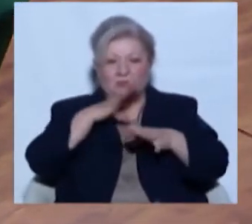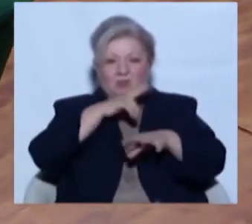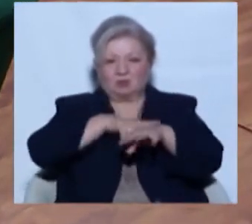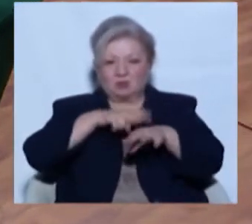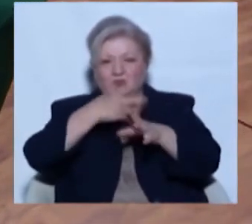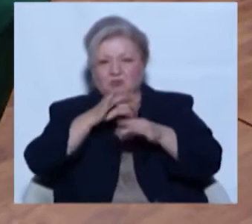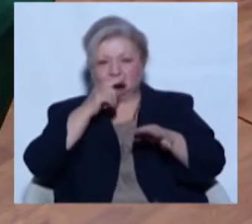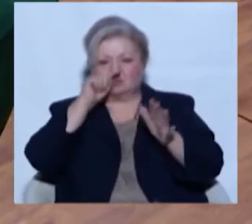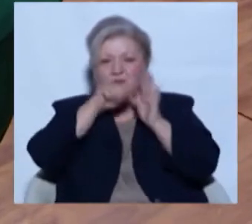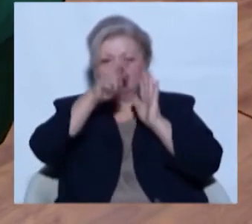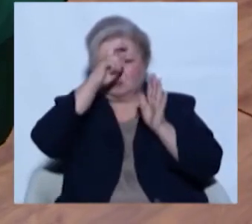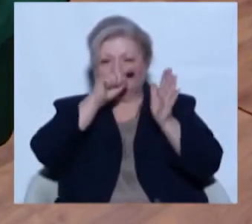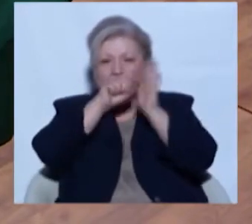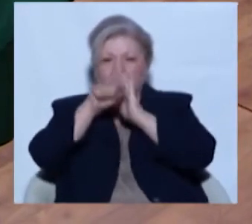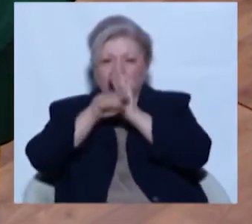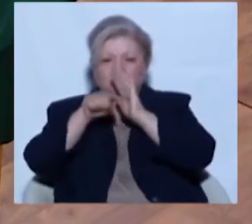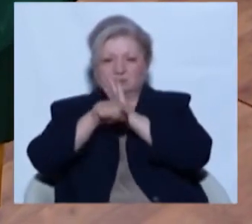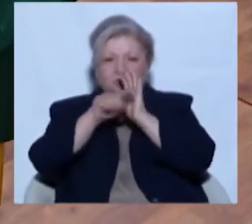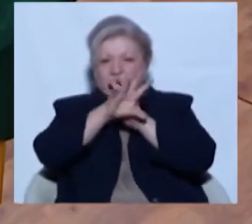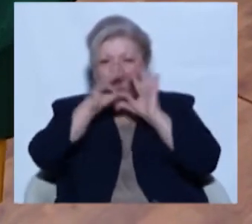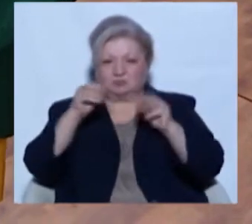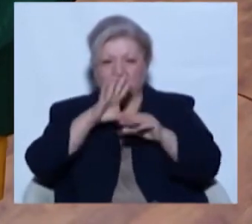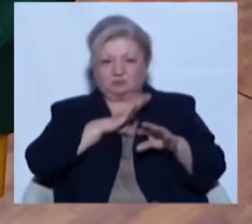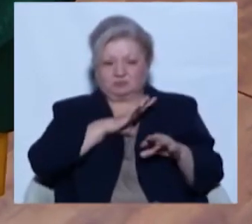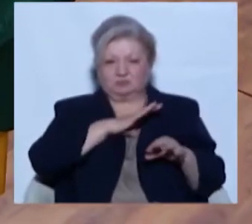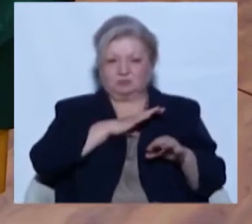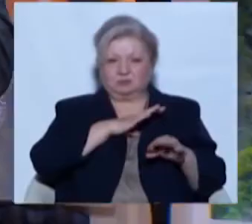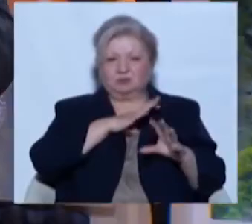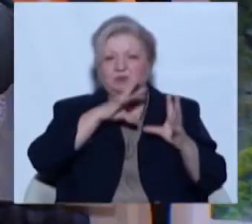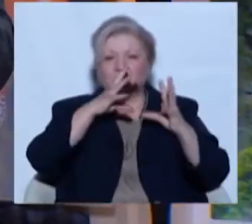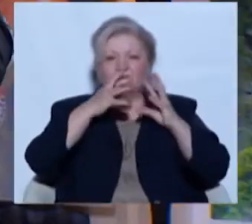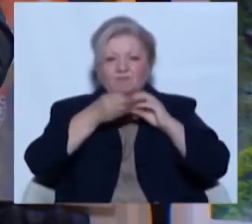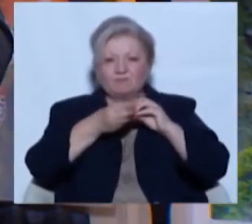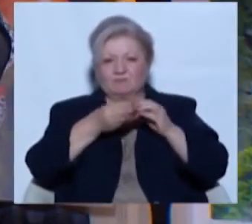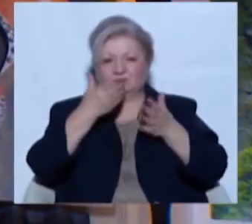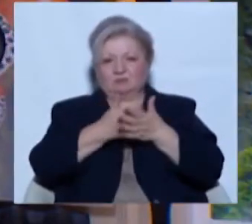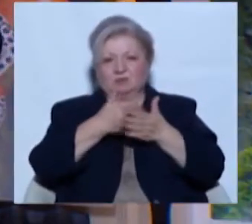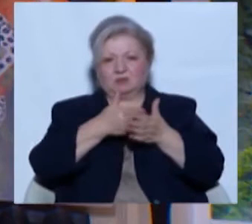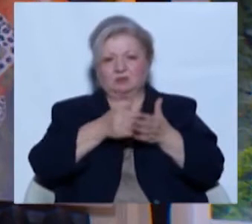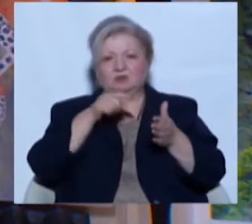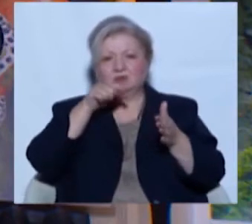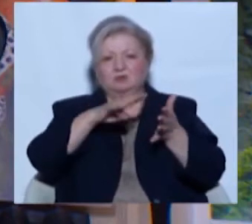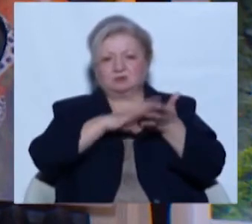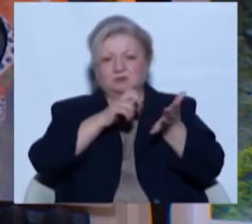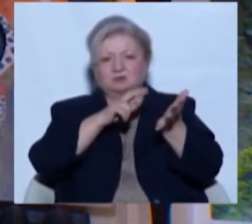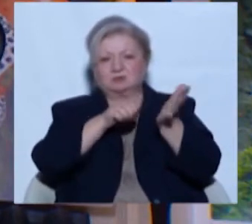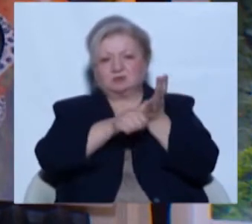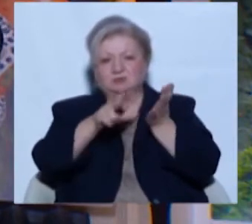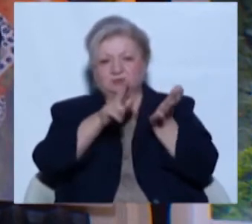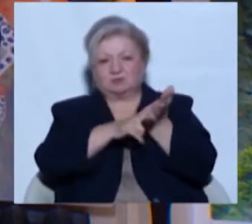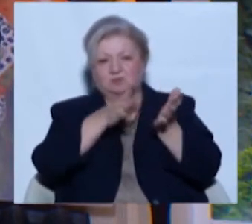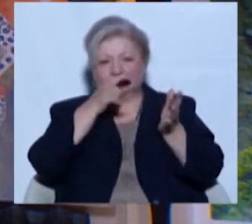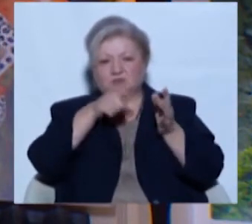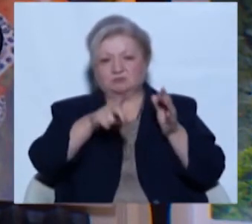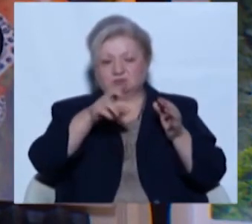Სახელმწიფო ერეოდა ქვეყნის არსებობის ყველა სფეროში, მაგალითად 1968 წელს ჩაუშესკუს